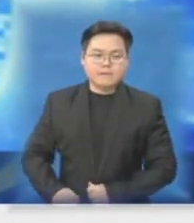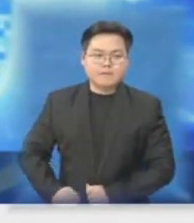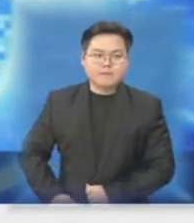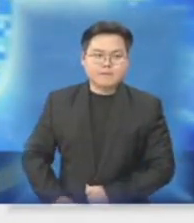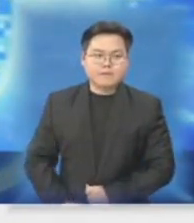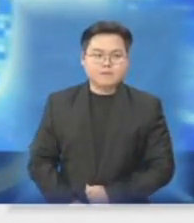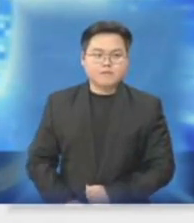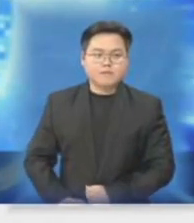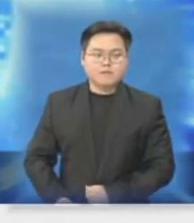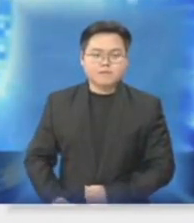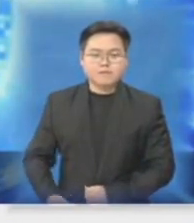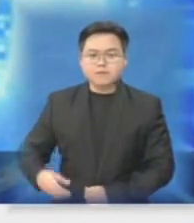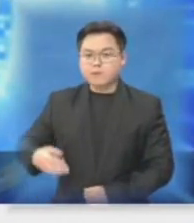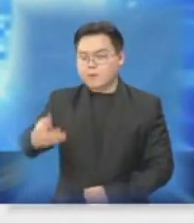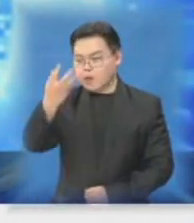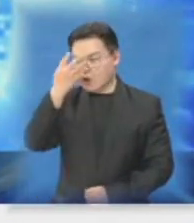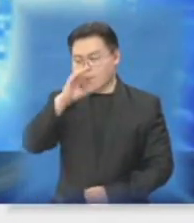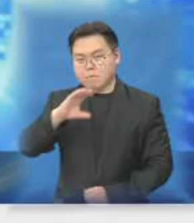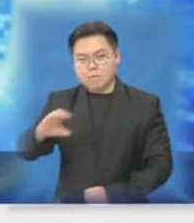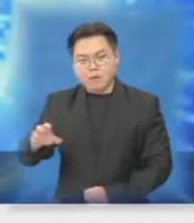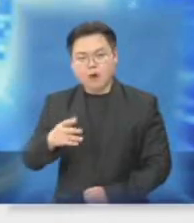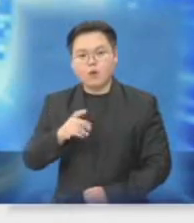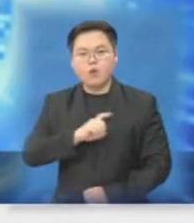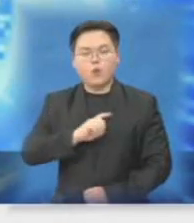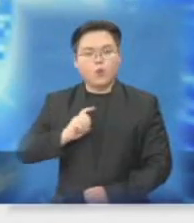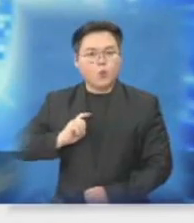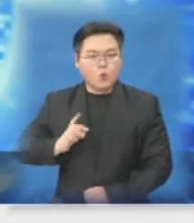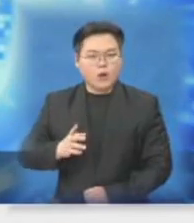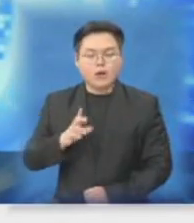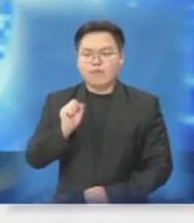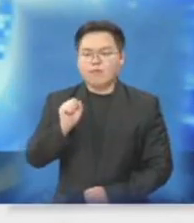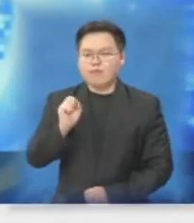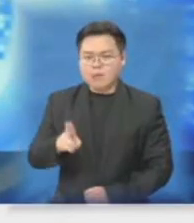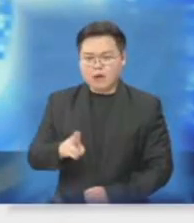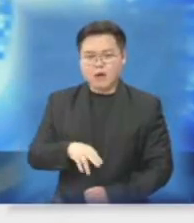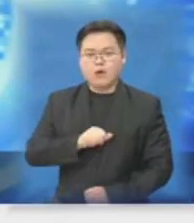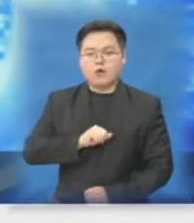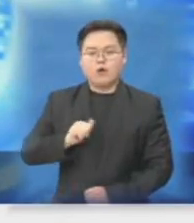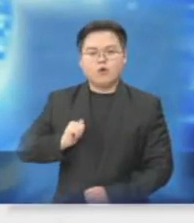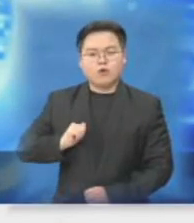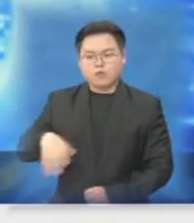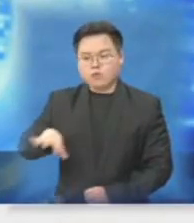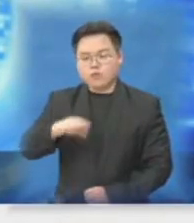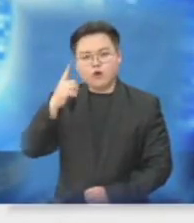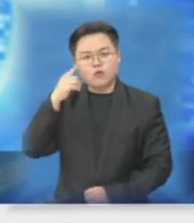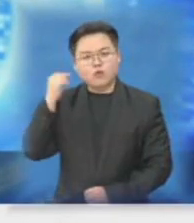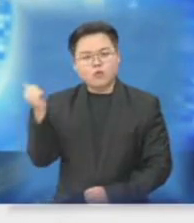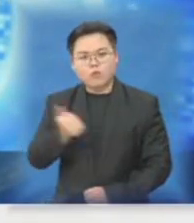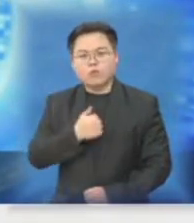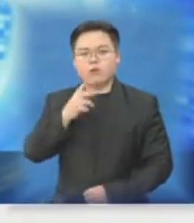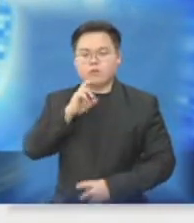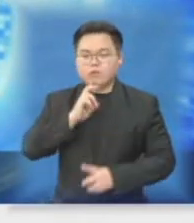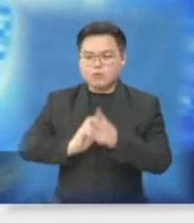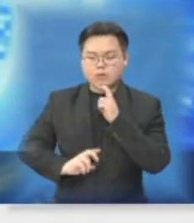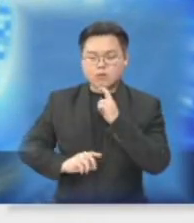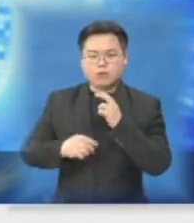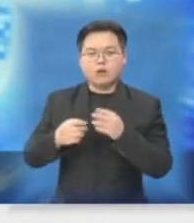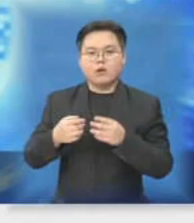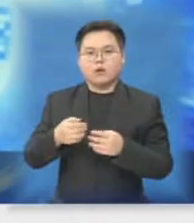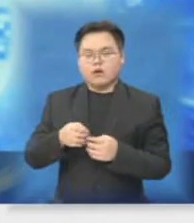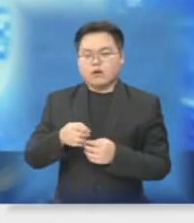нь төрийн байгууллагууд, хувийн ившил, банк санхүүгийн салбар гэдэг олон салбарууд бол өдөр тутам одоо олон халдлагад бол бас